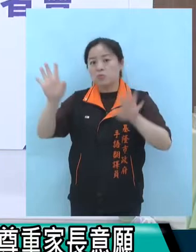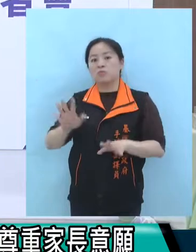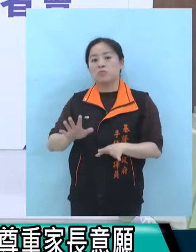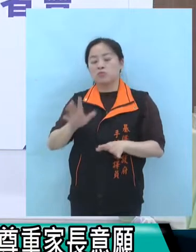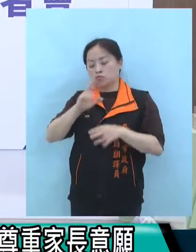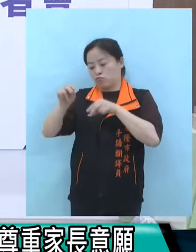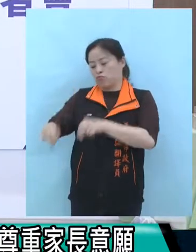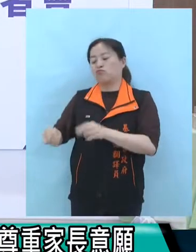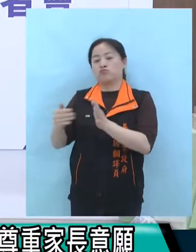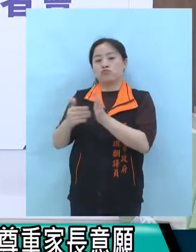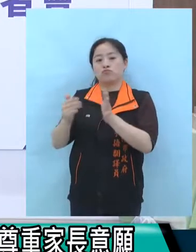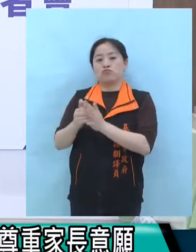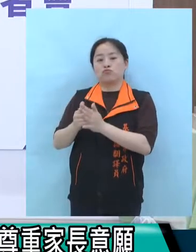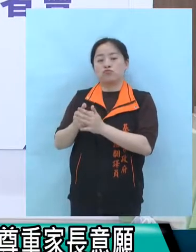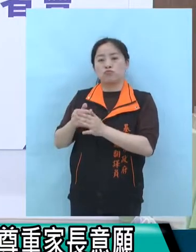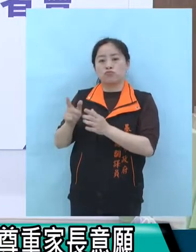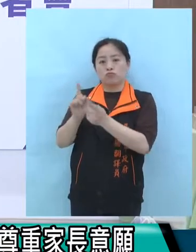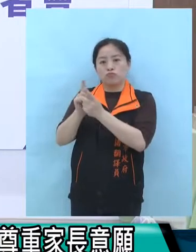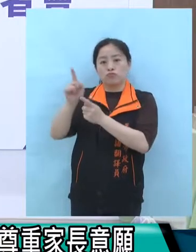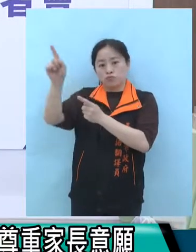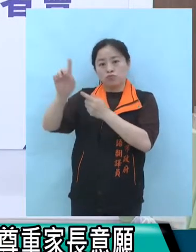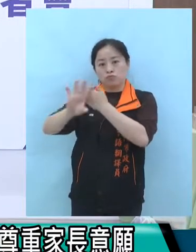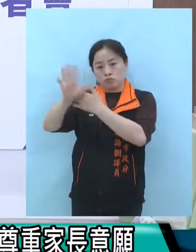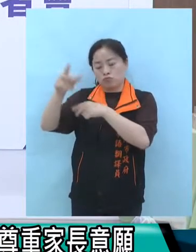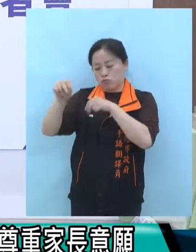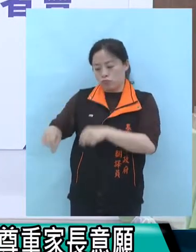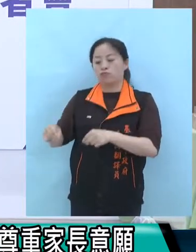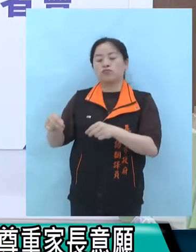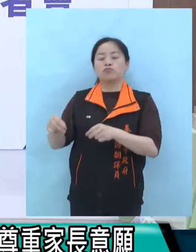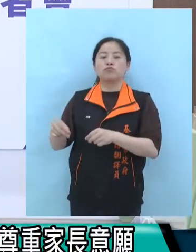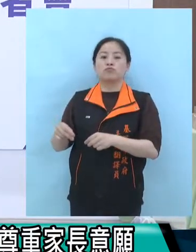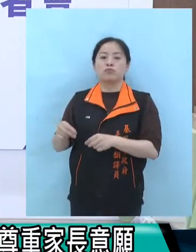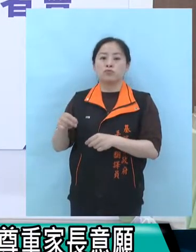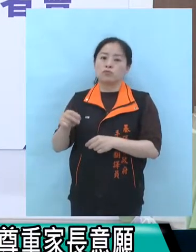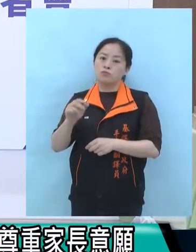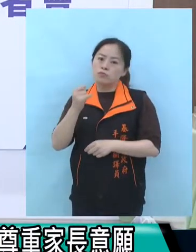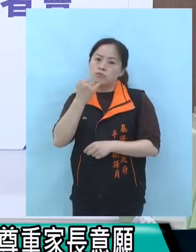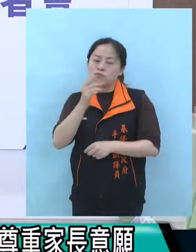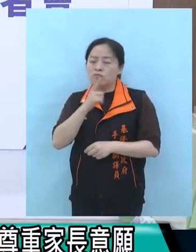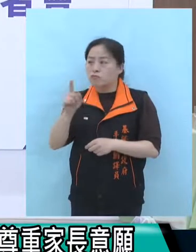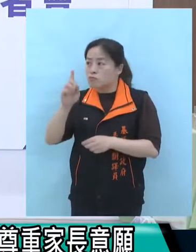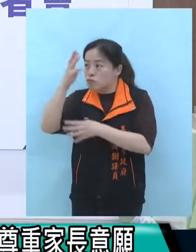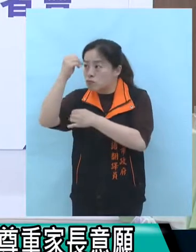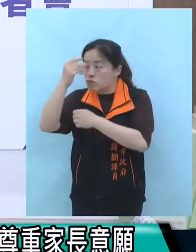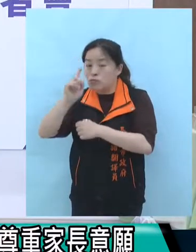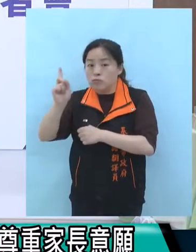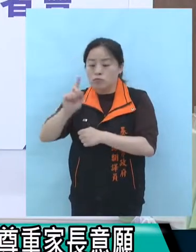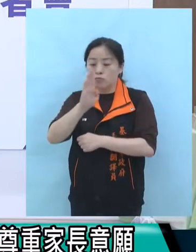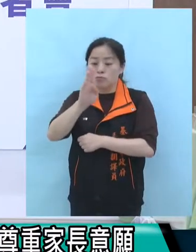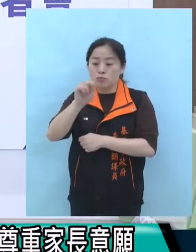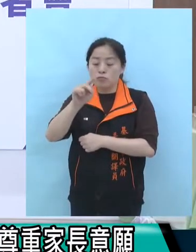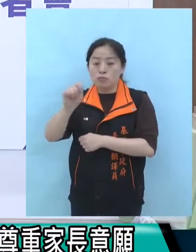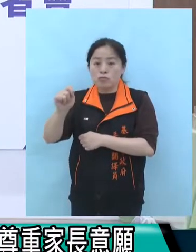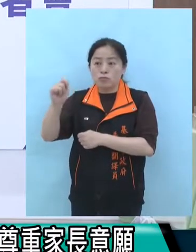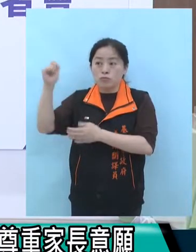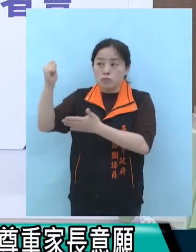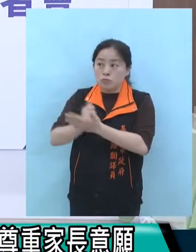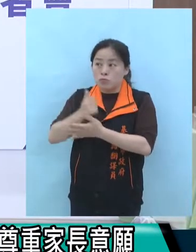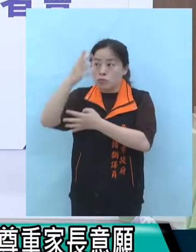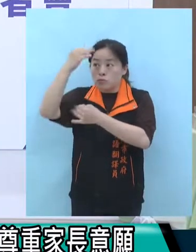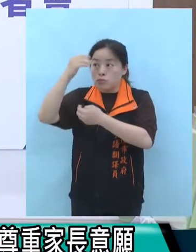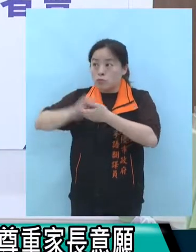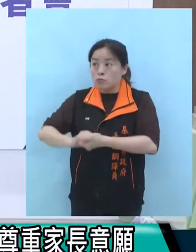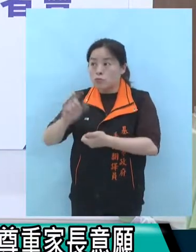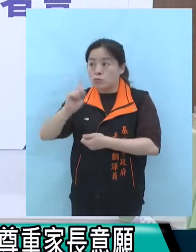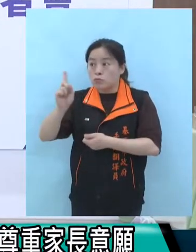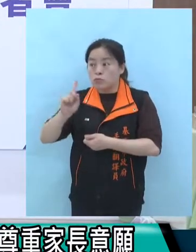有公布这个已经跟这个已经签约，但我们并不确定 BNT 的疫苗到底什么时